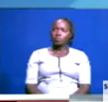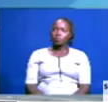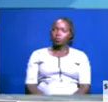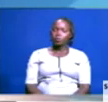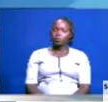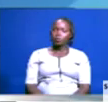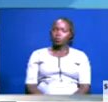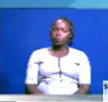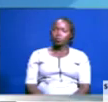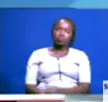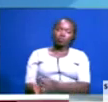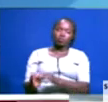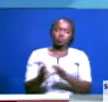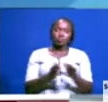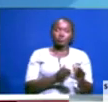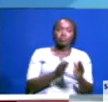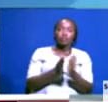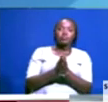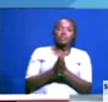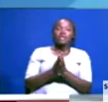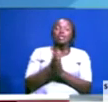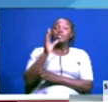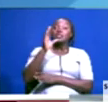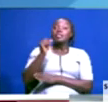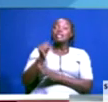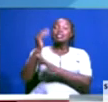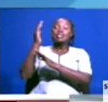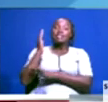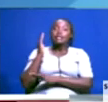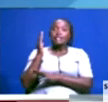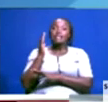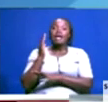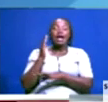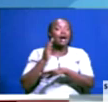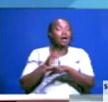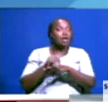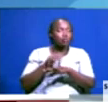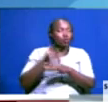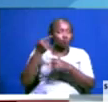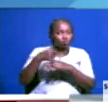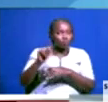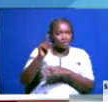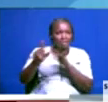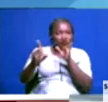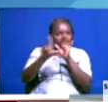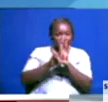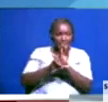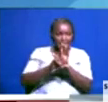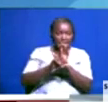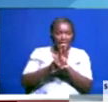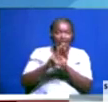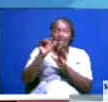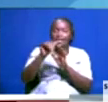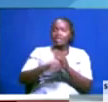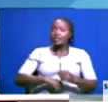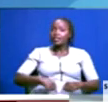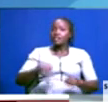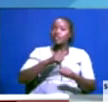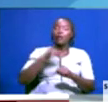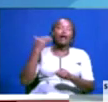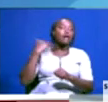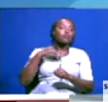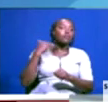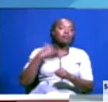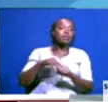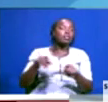Na waziri wa usalama kitaifa Kithure Kindiki ametoa wito wa kupitishwa kwa sheria zitakazowezesha ujambazi kuchukuliwa